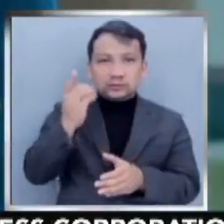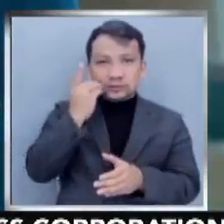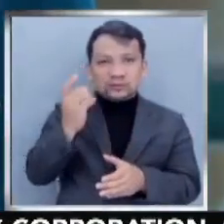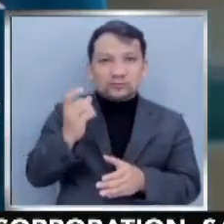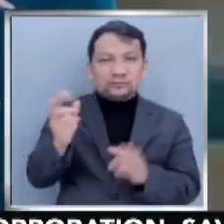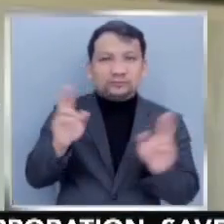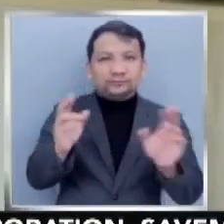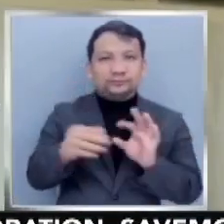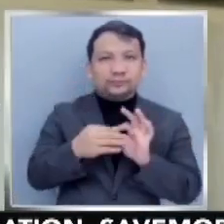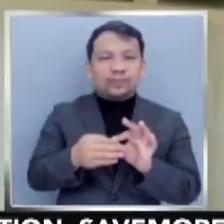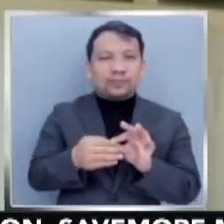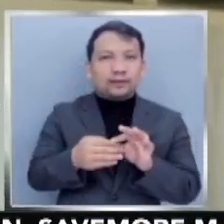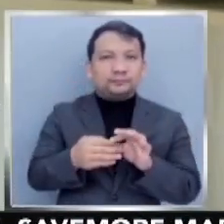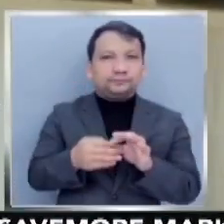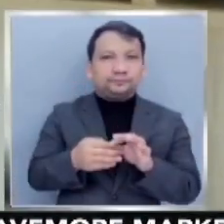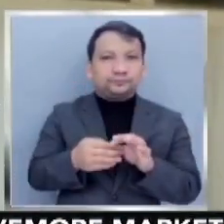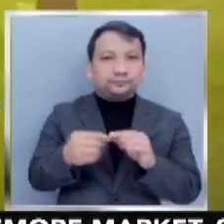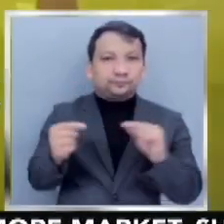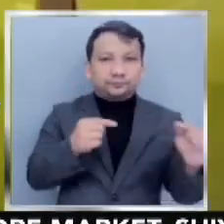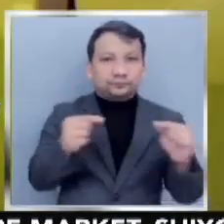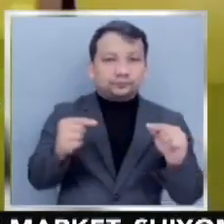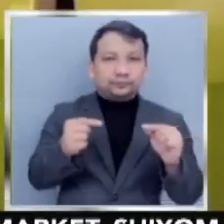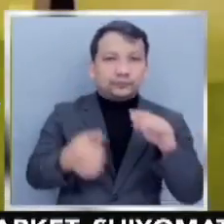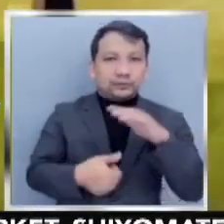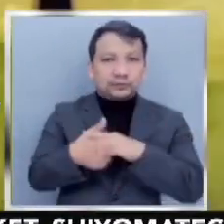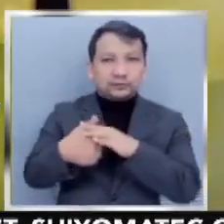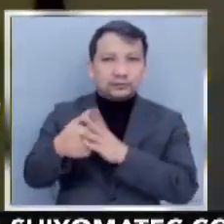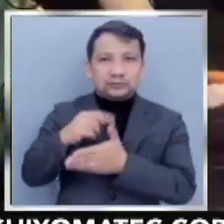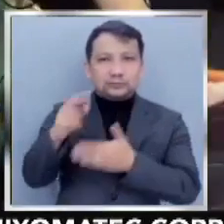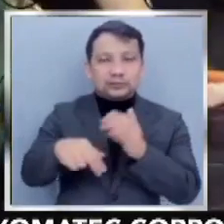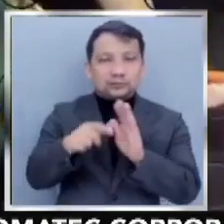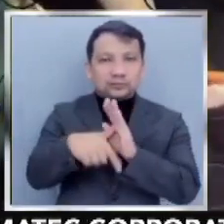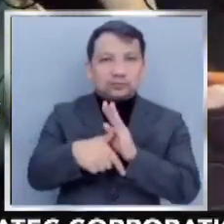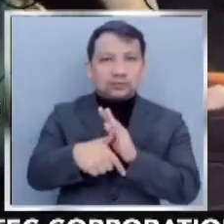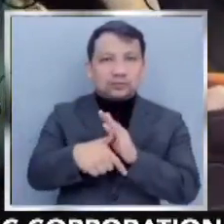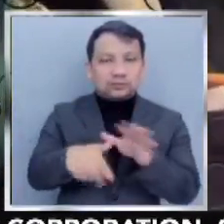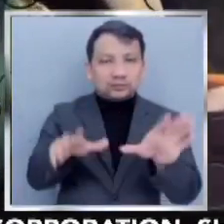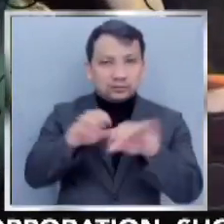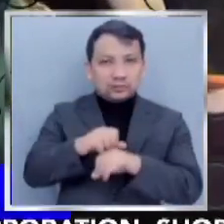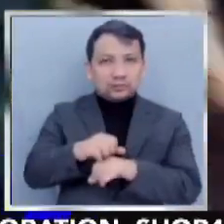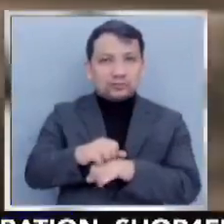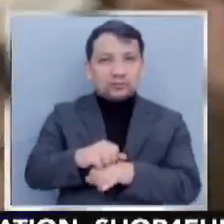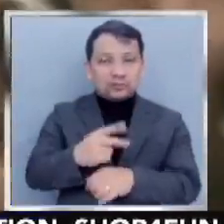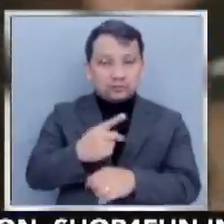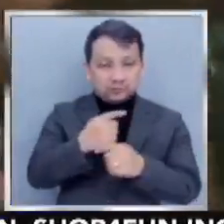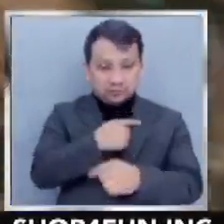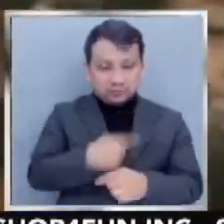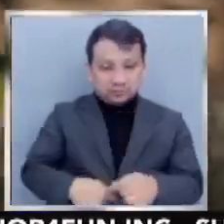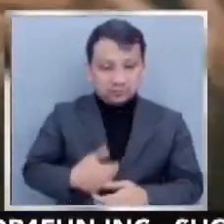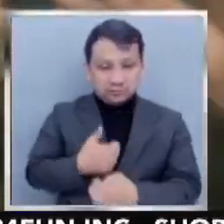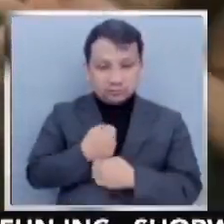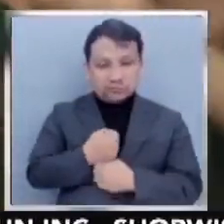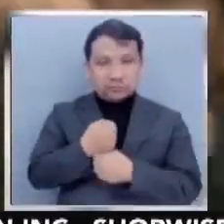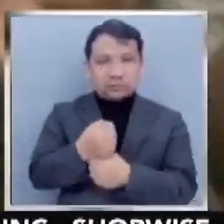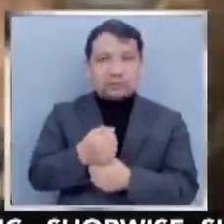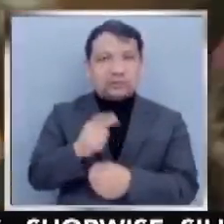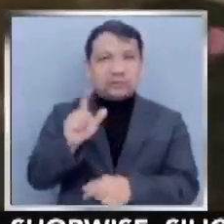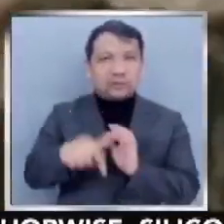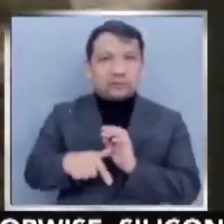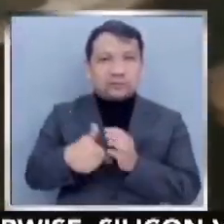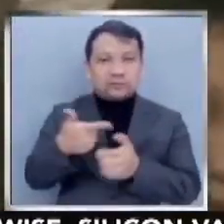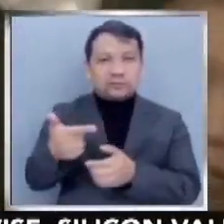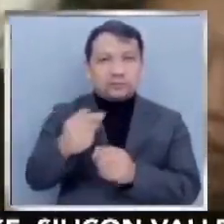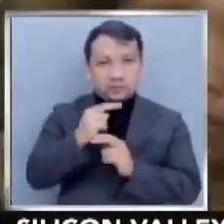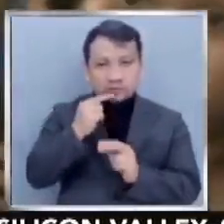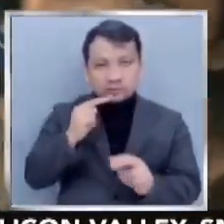ang tumitinding iringan at mga revelasyon mamaya pagkatapos ng Voltes 5 Legacy. Para sa GMA Integrated